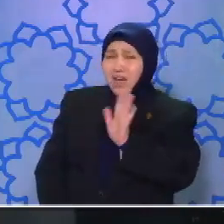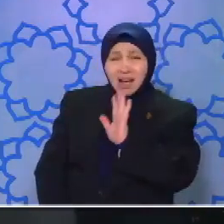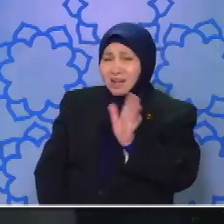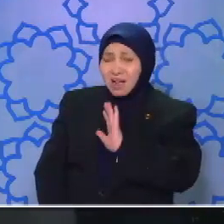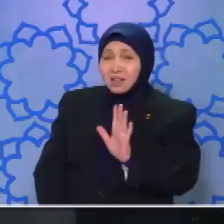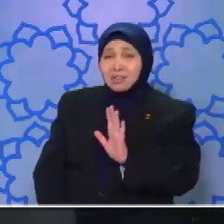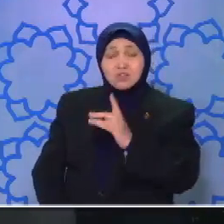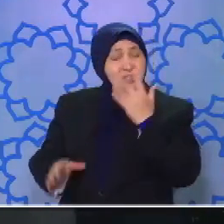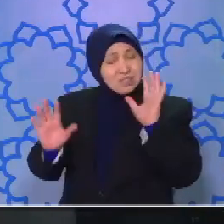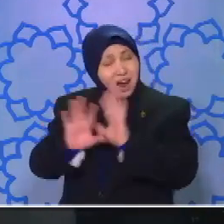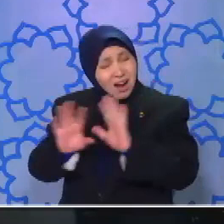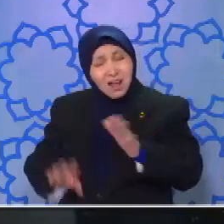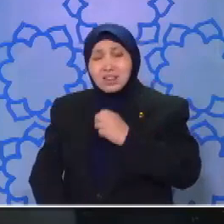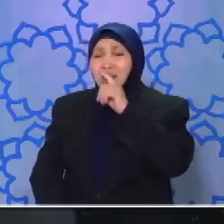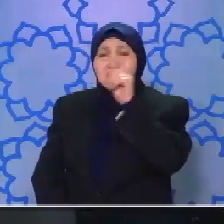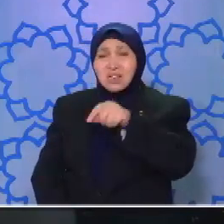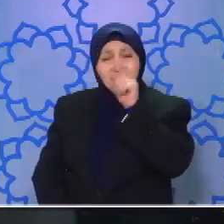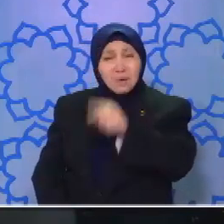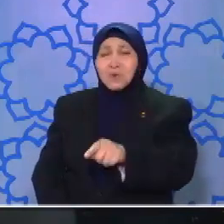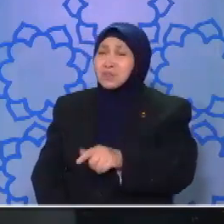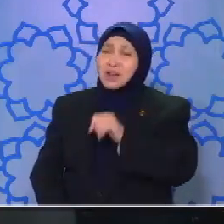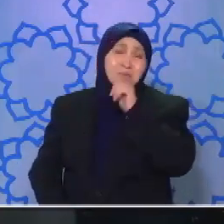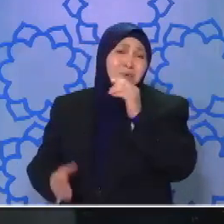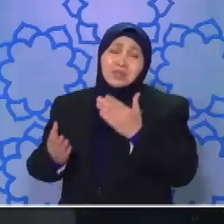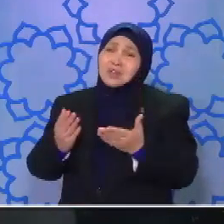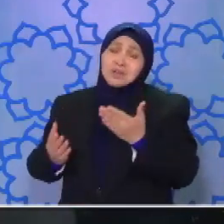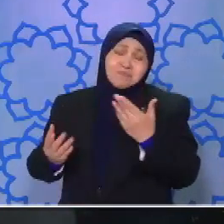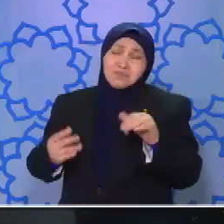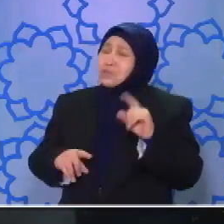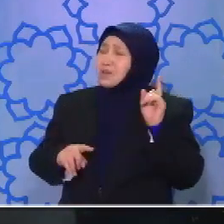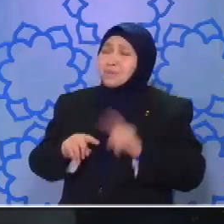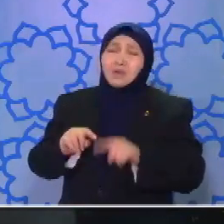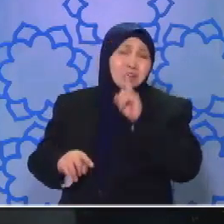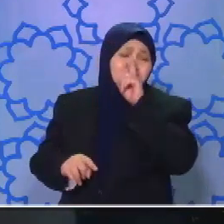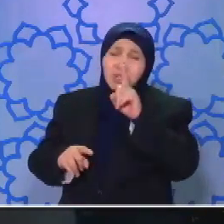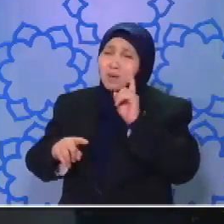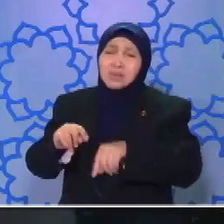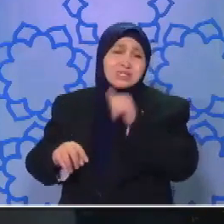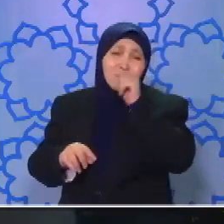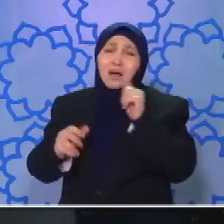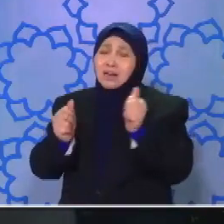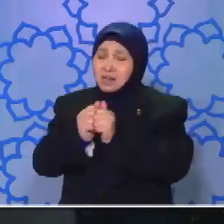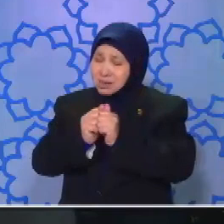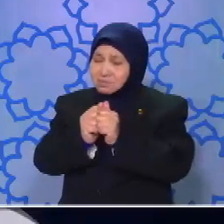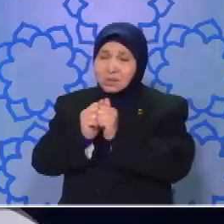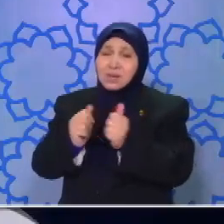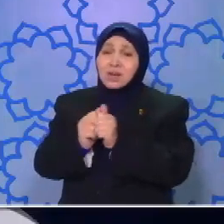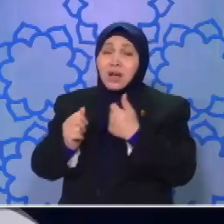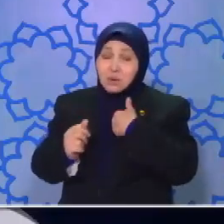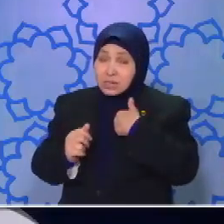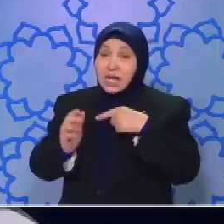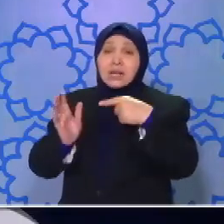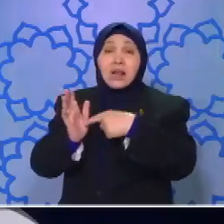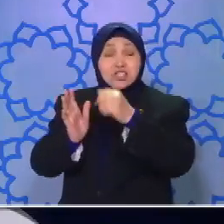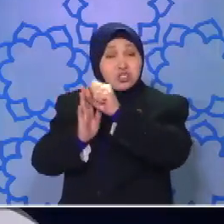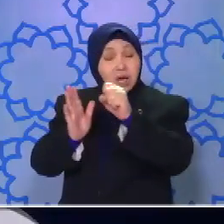la tastati' ma'iya sabra, kamu ni tidak mungkin akan dapat bersamaku bersabar, ya. Jadi ini adalah syarat yang kita dah belajar